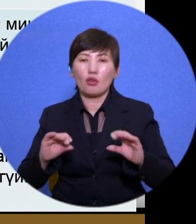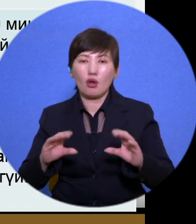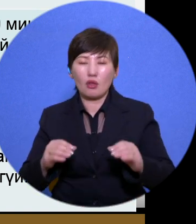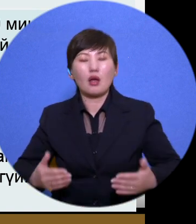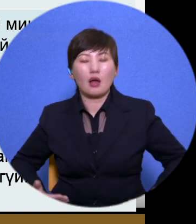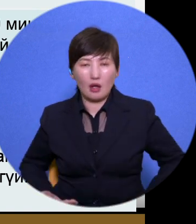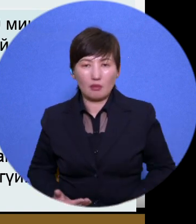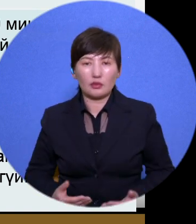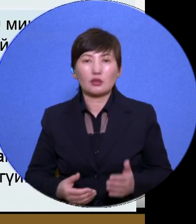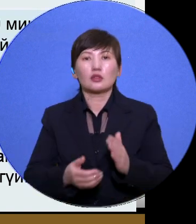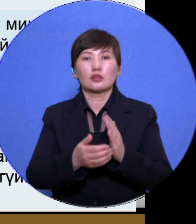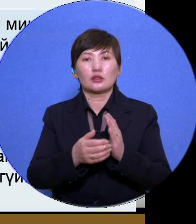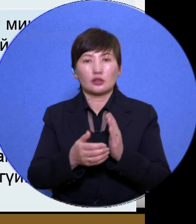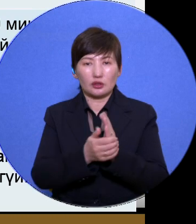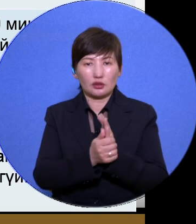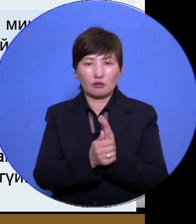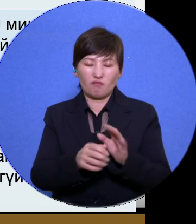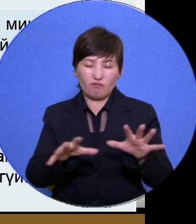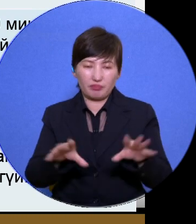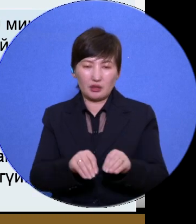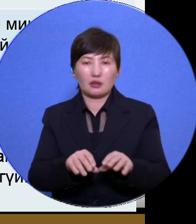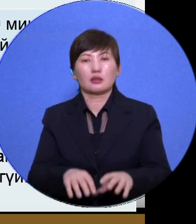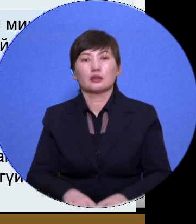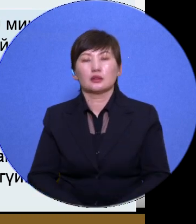нөхцөл нь болохоор зогсдог.